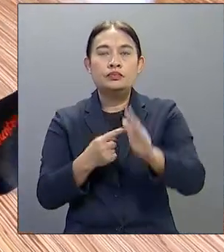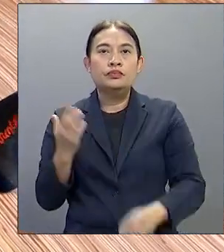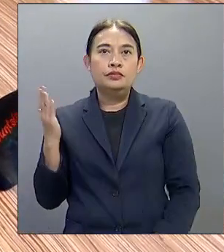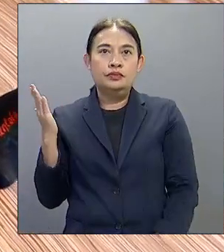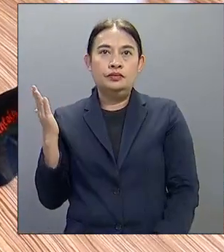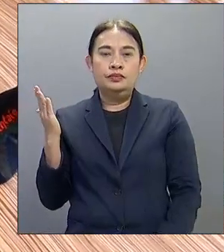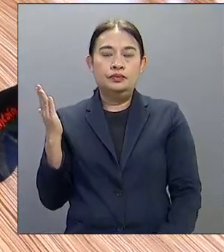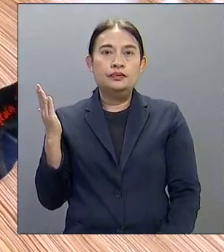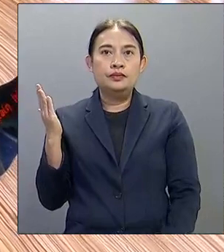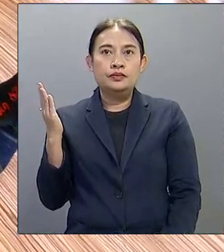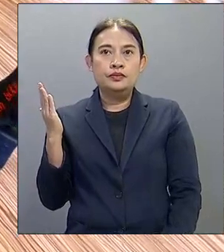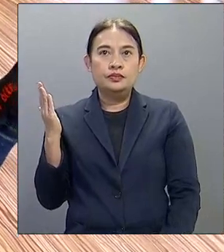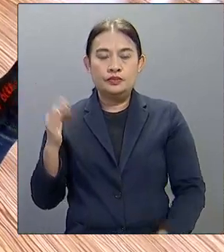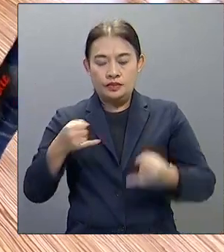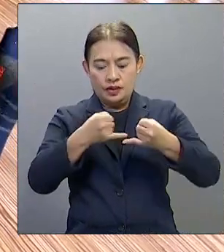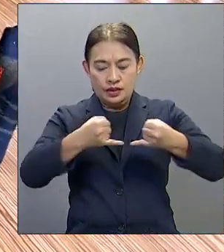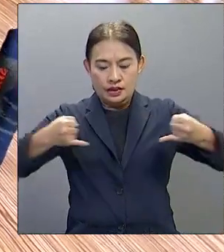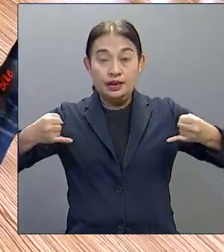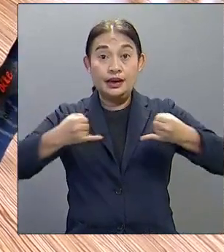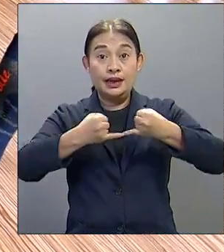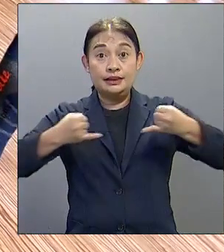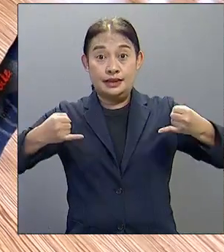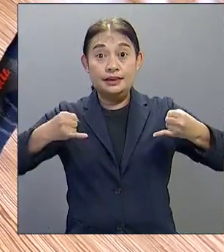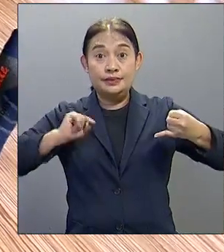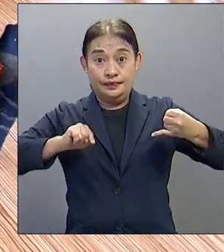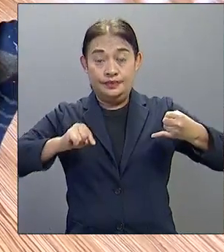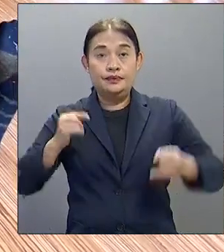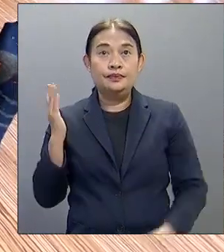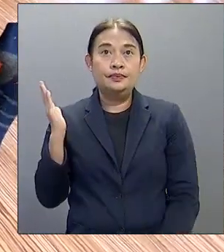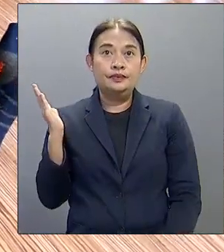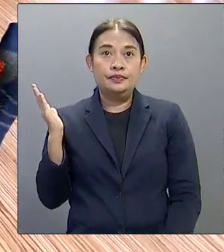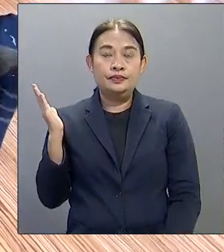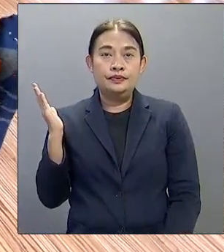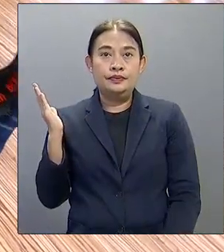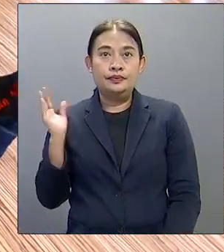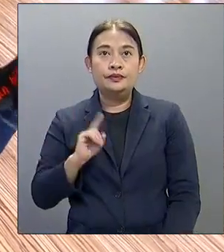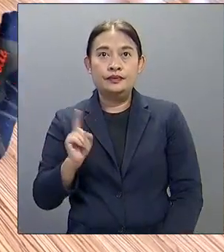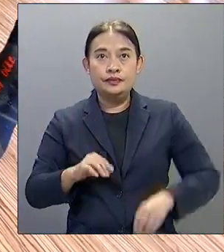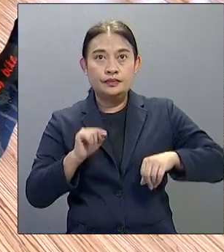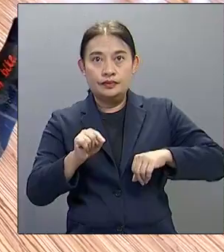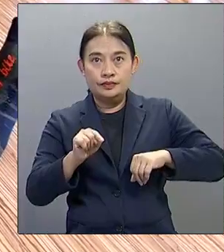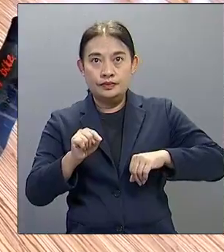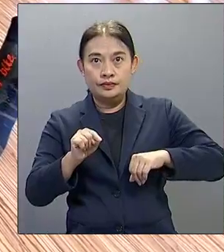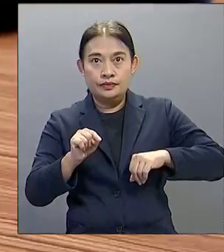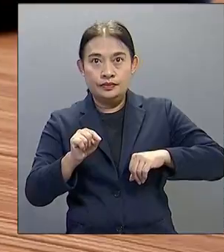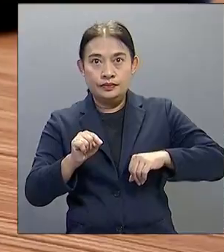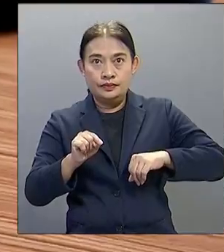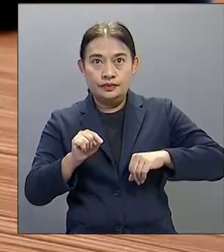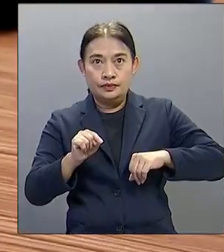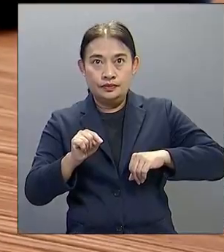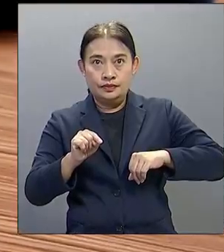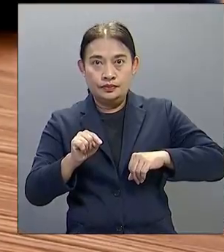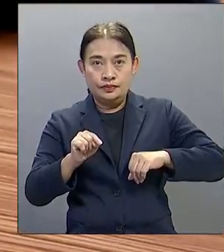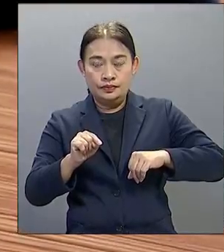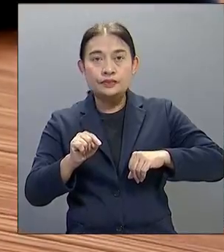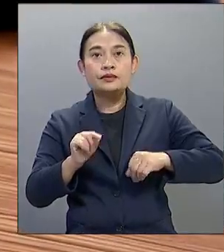ครับชื่อว่าดัดตนแก้เส้นมหาสนุกระงับโดยการเอาเท้าเราเนี่ยวางอยู่ที่หน้าขาฝ่าเท้าอยู่ที่ห